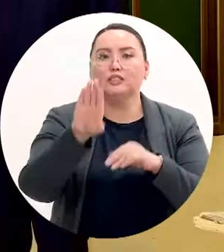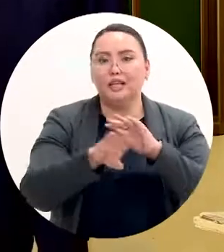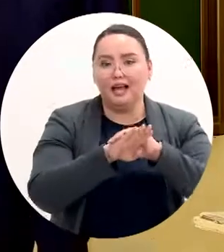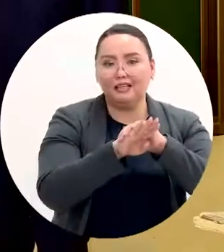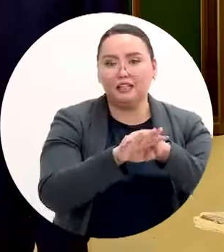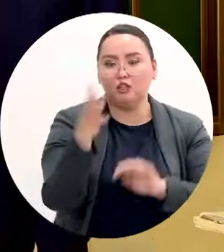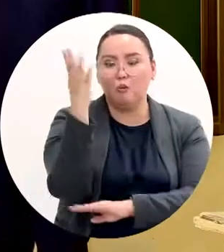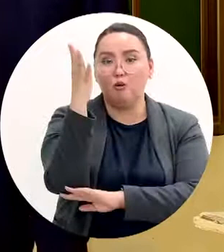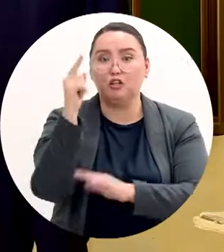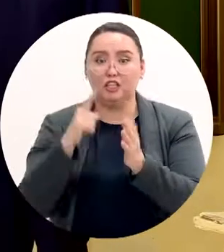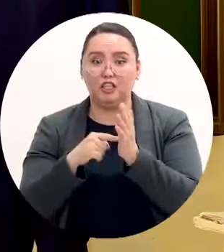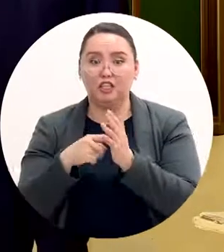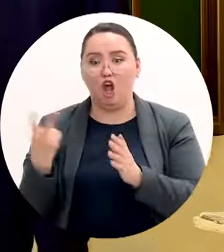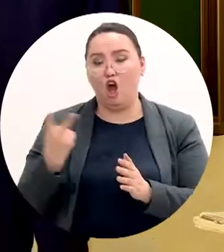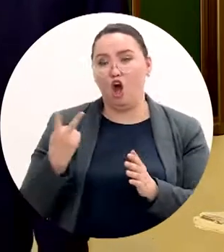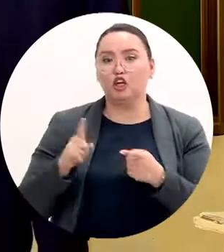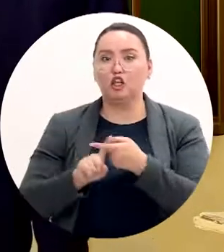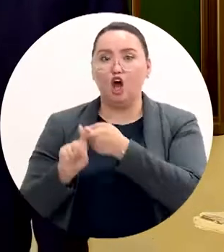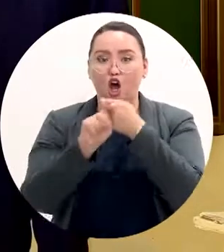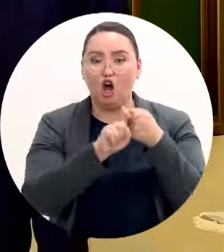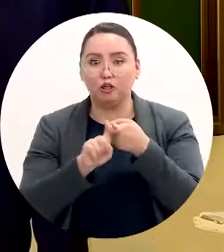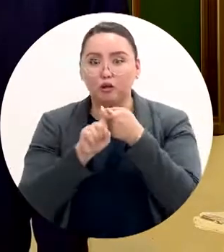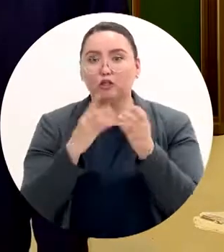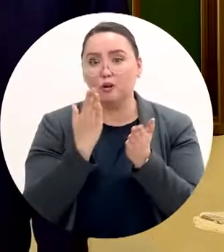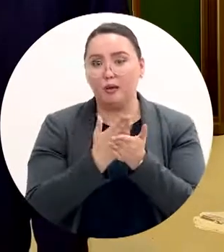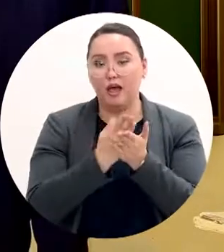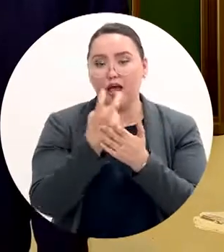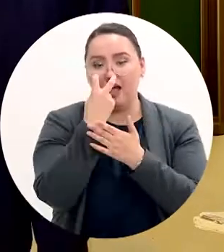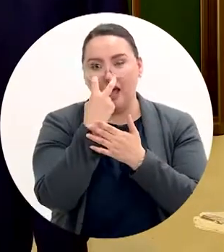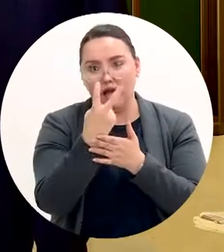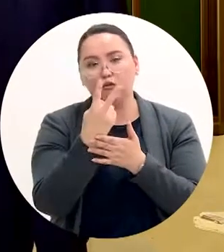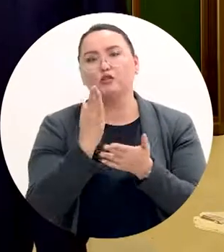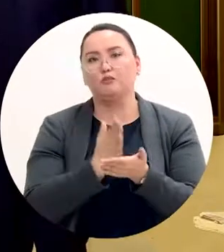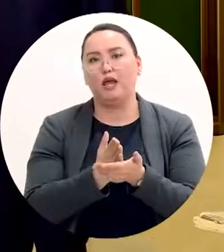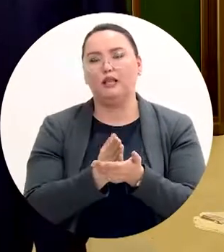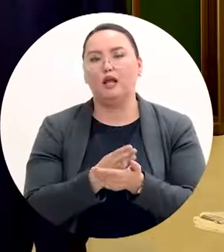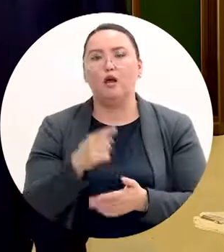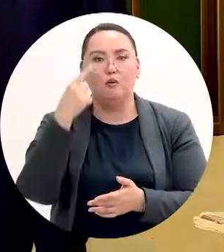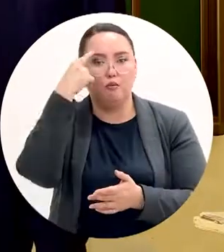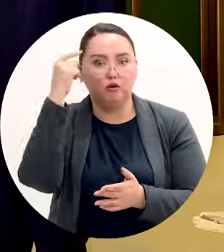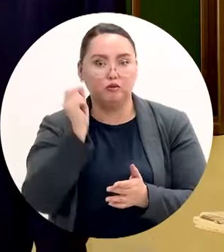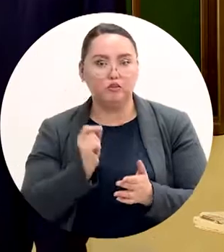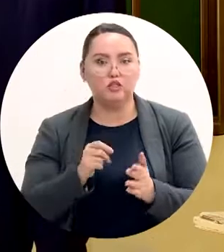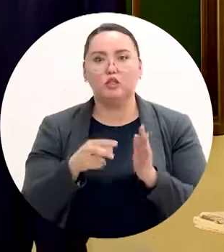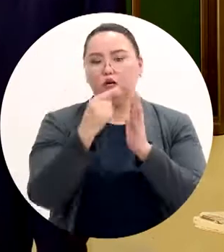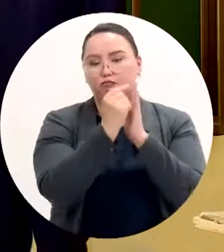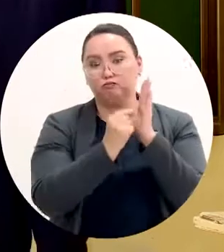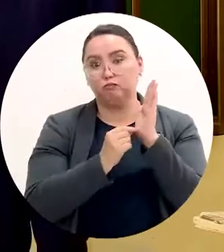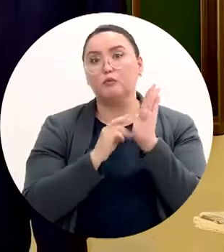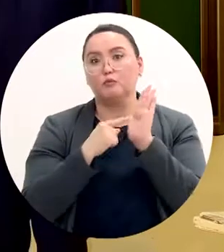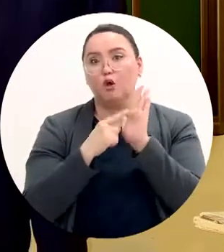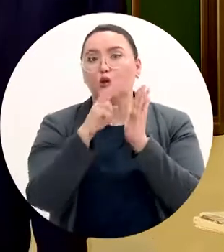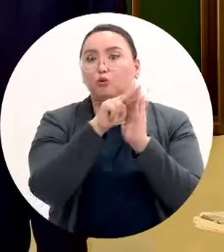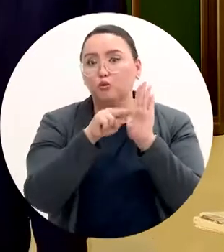бол мод юм. Тийм учраас энэ ямар нэгэн зүйлээр биеинтэй холбоотой шинжийг харуулж энхүү монгол бичгийн тогтолцоог